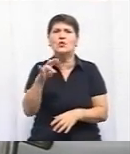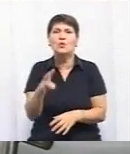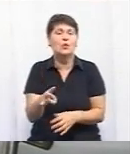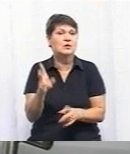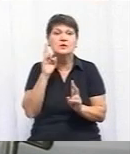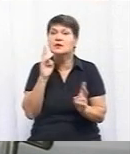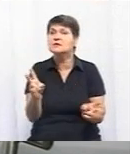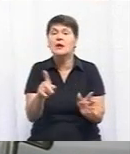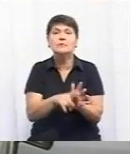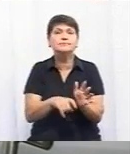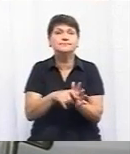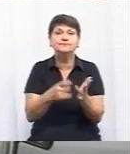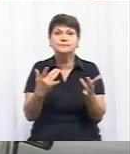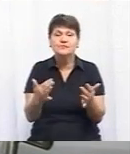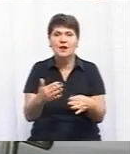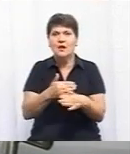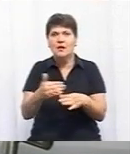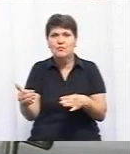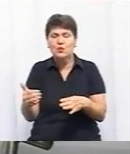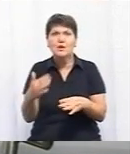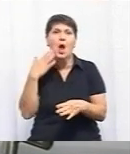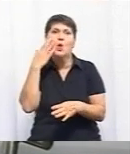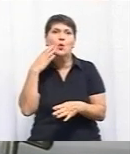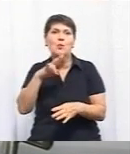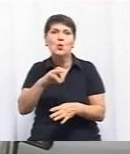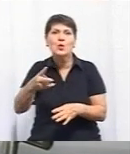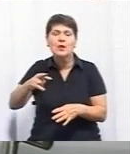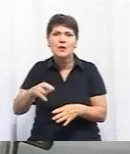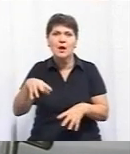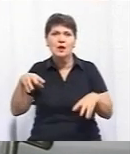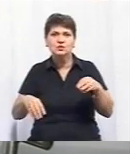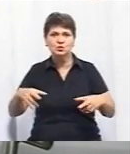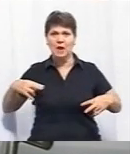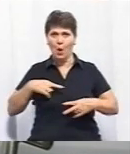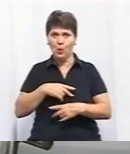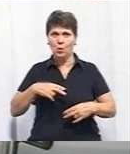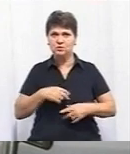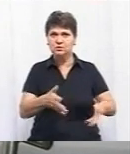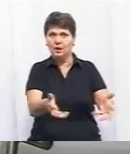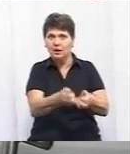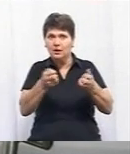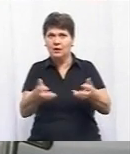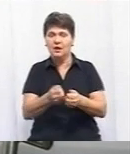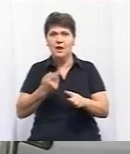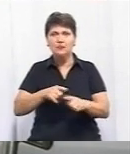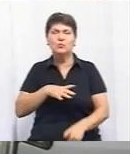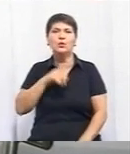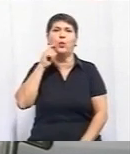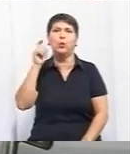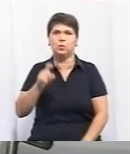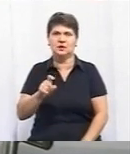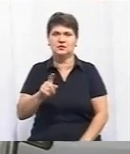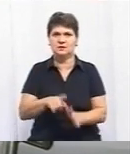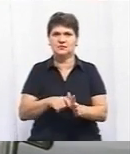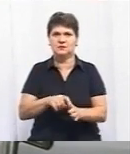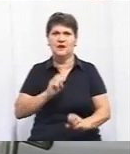було там сміття, як його потім ловили в Румунії, в сусідній Угорщині. І, чесно говоря, це було українське сміття, яке